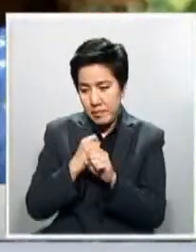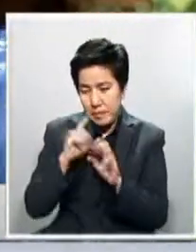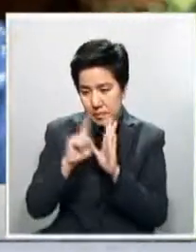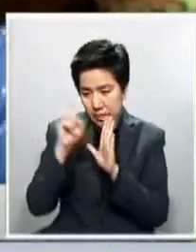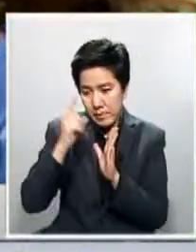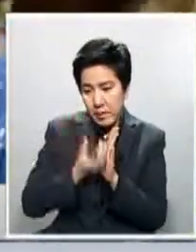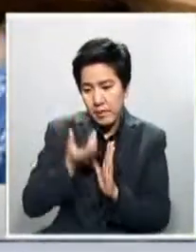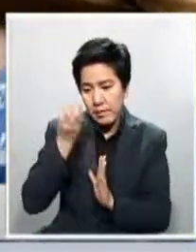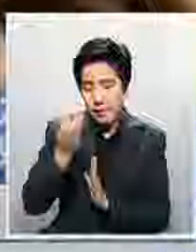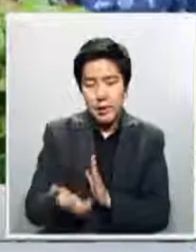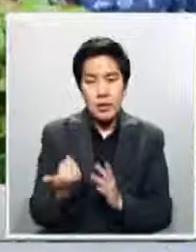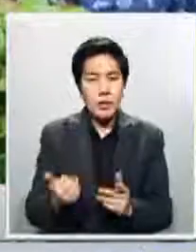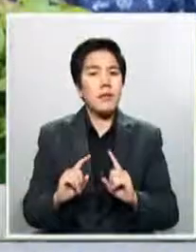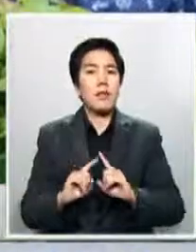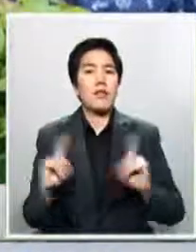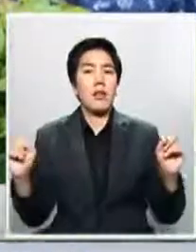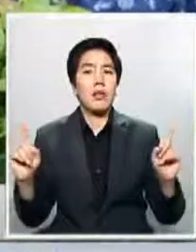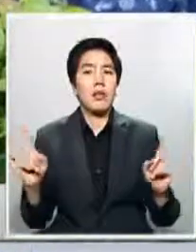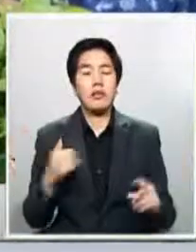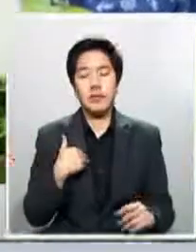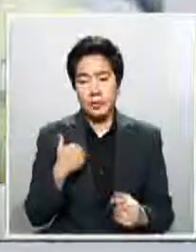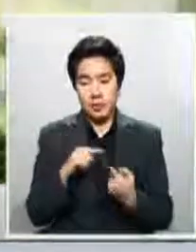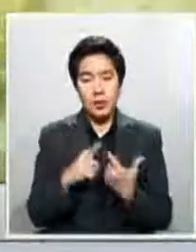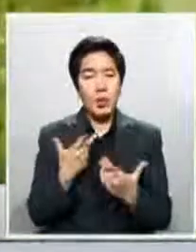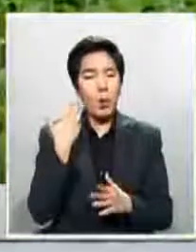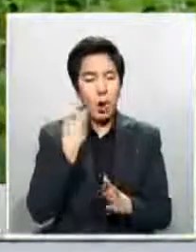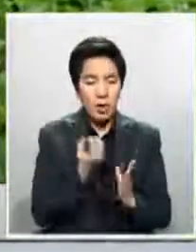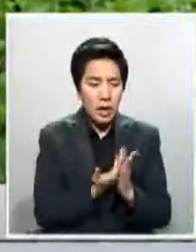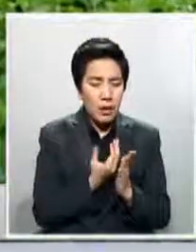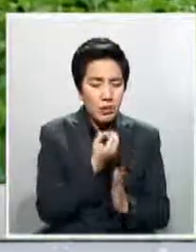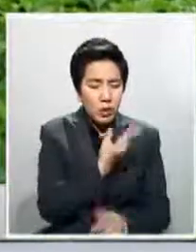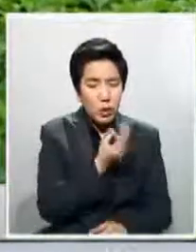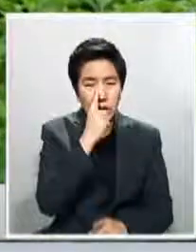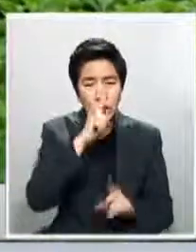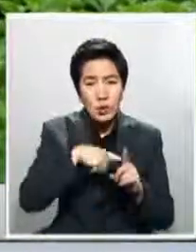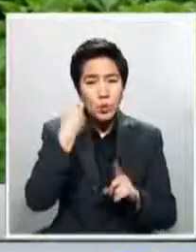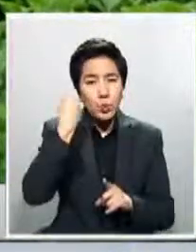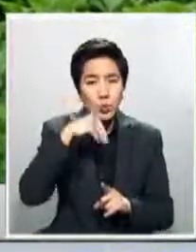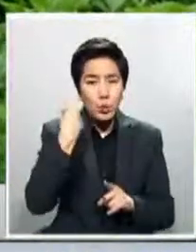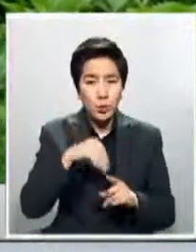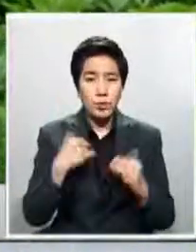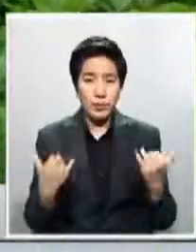บบไหมคะพี่เอก ต่างครับต้องจ่ายดอกทุกเดือน รายเดือนเลยเหรอ ครับ